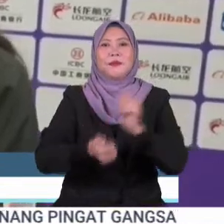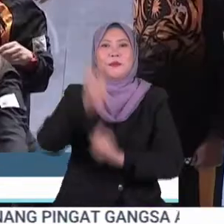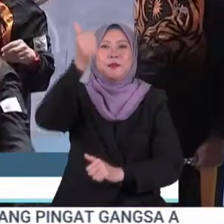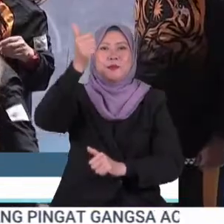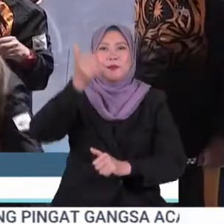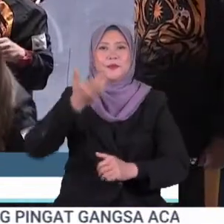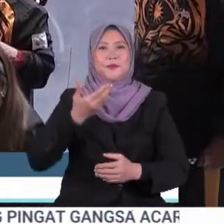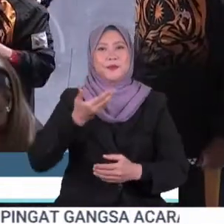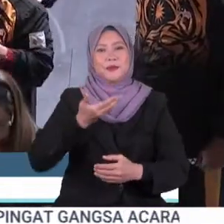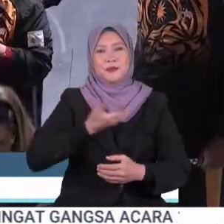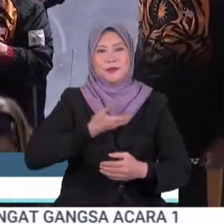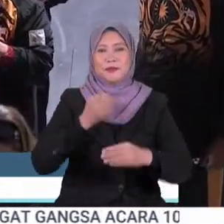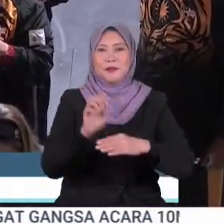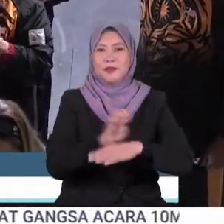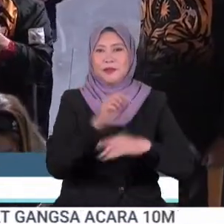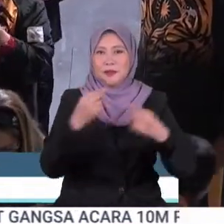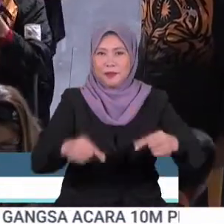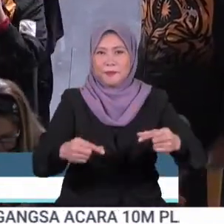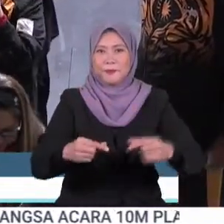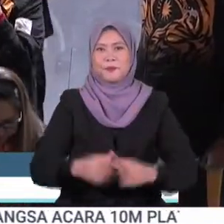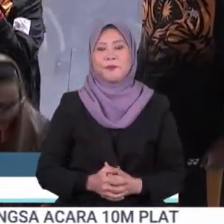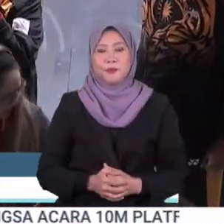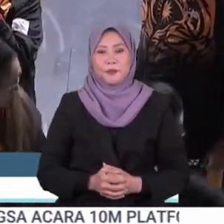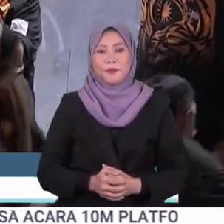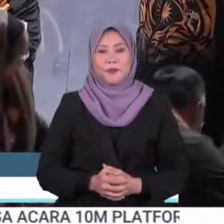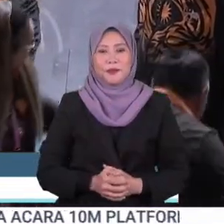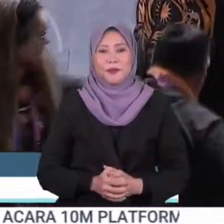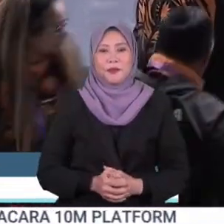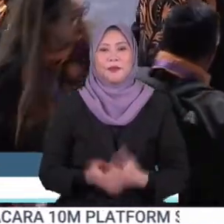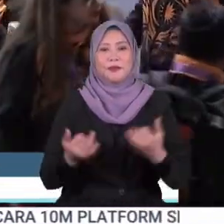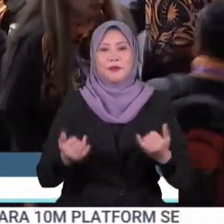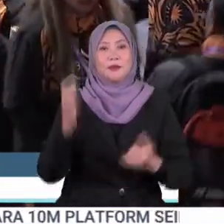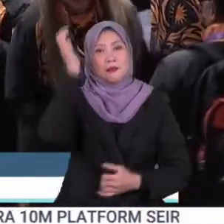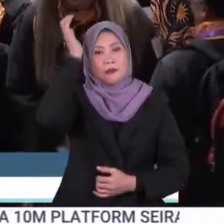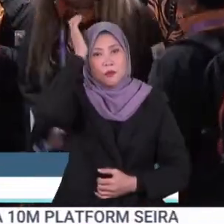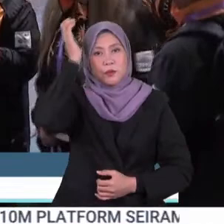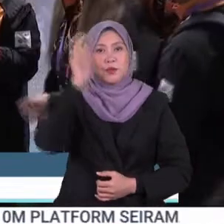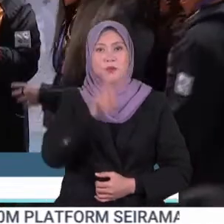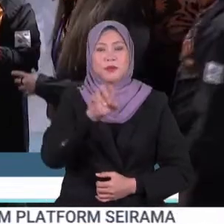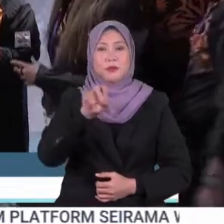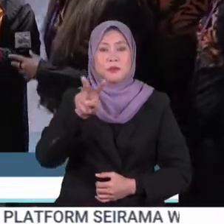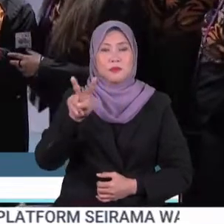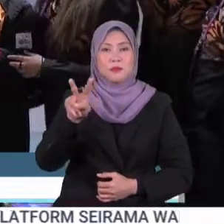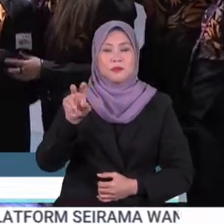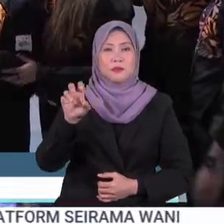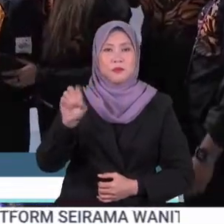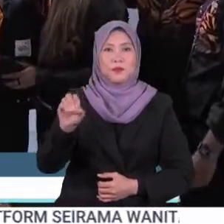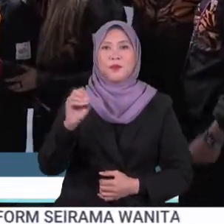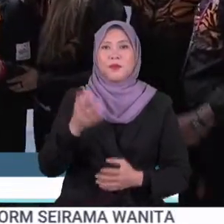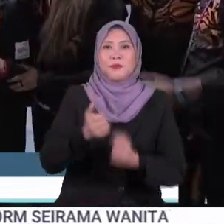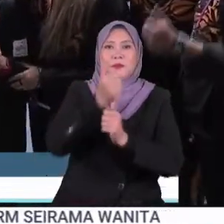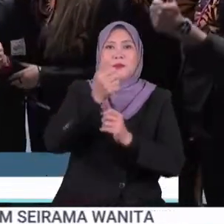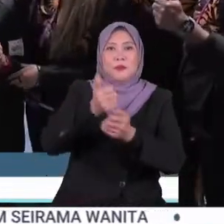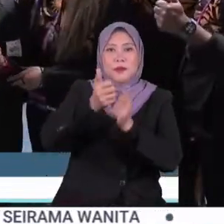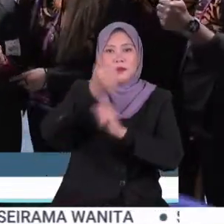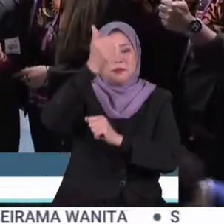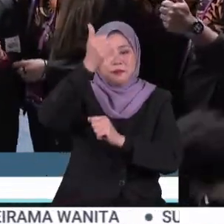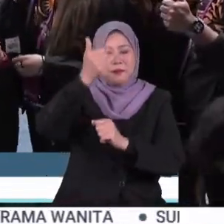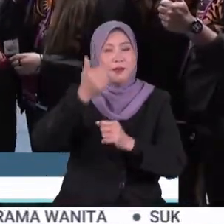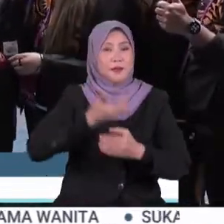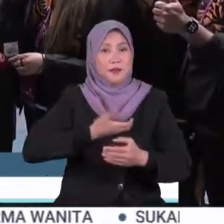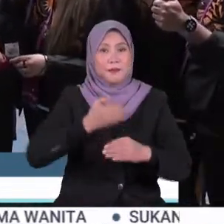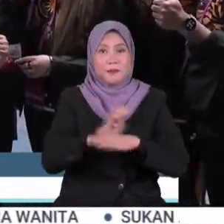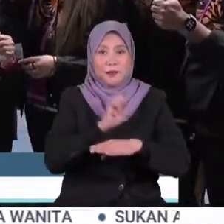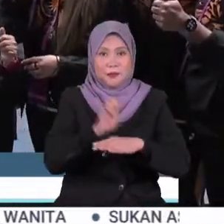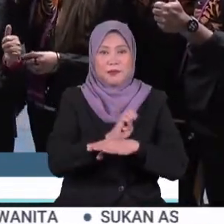game lah. Kejayaan ini mengulangi pencapaian pada edisi Hangzhou 2010 yang menyaksikan Malaysia memenangi pingat emas acara